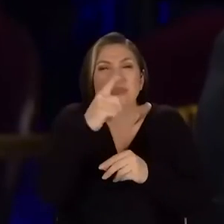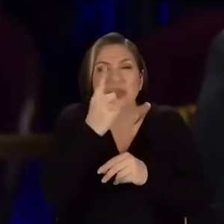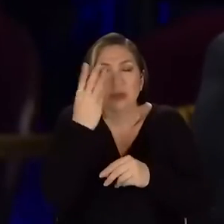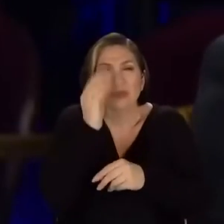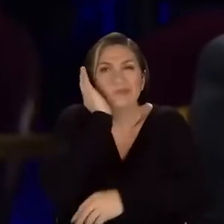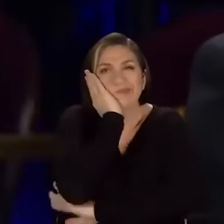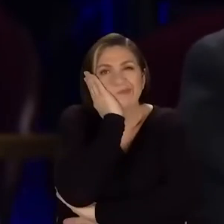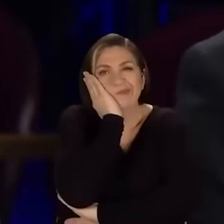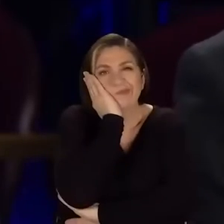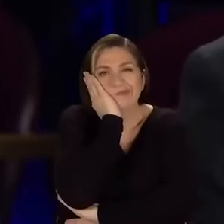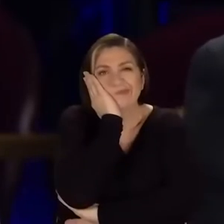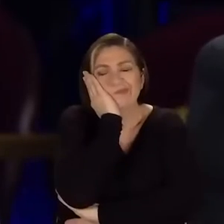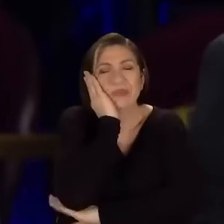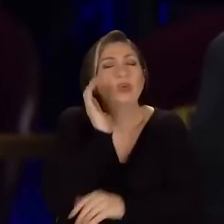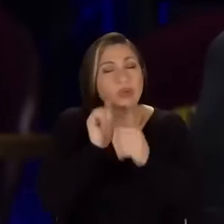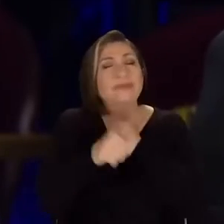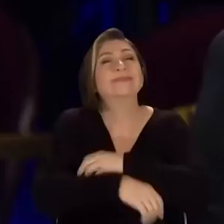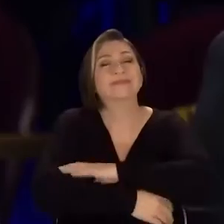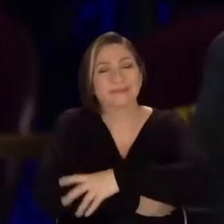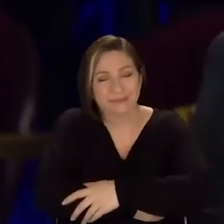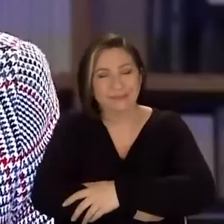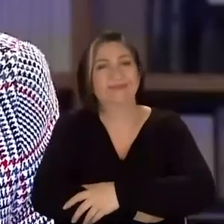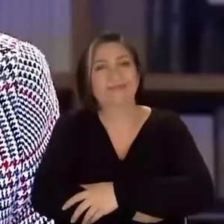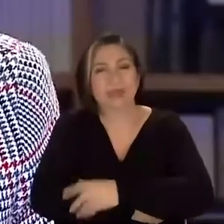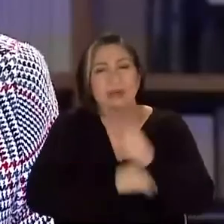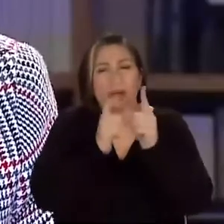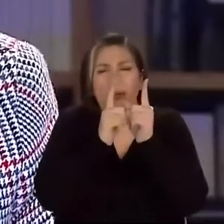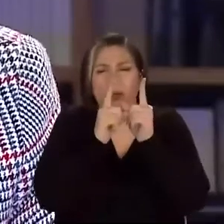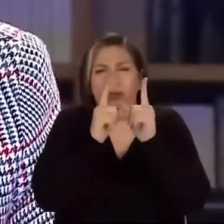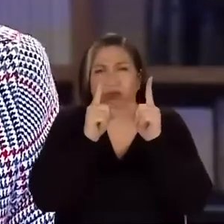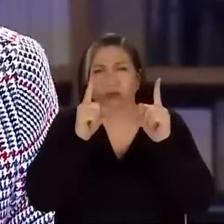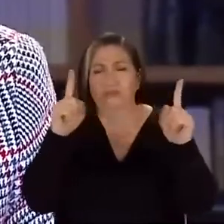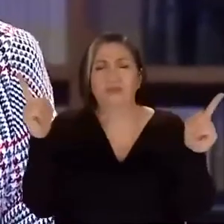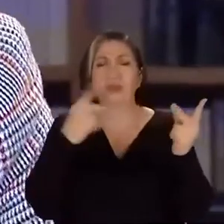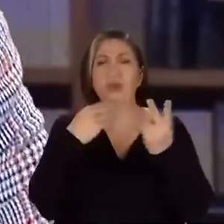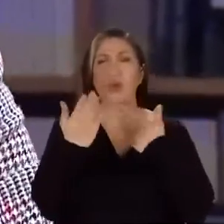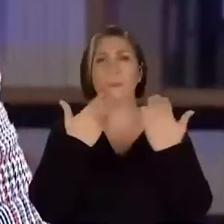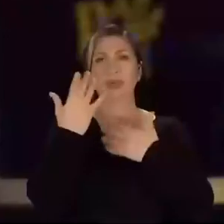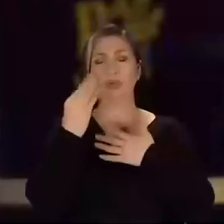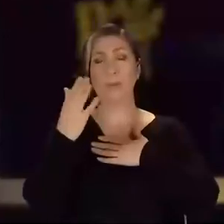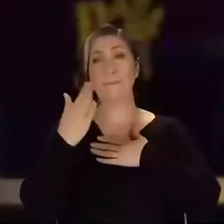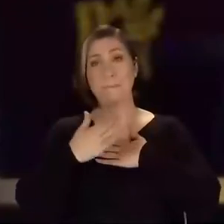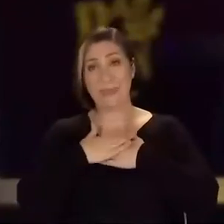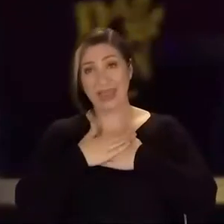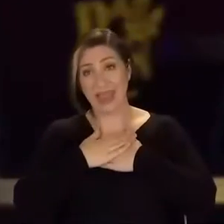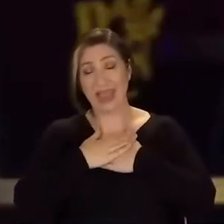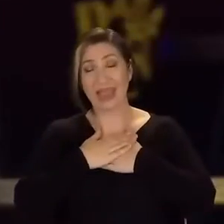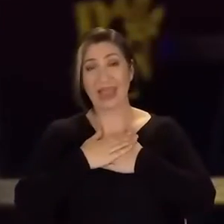anlamıyor. Uzun içinden çıkılamayacak bir konuşma oluyor. Filan. Ben de tabii